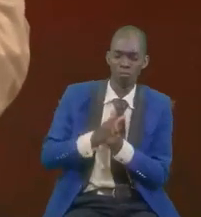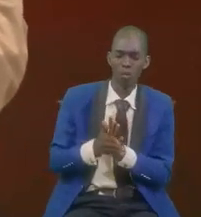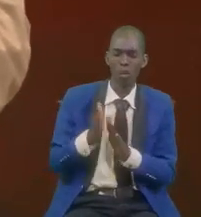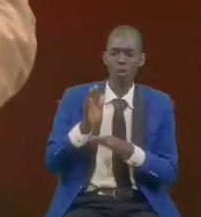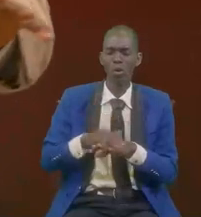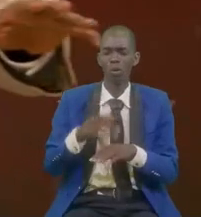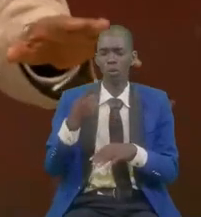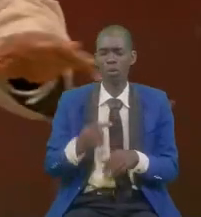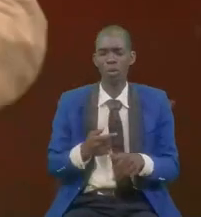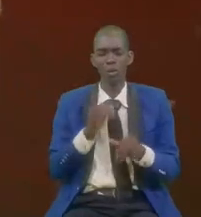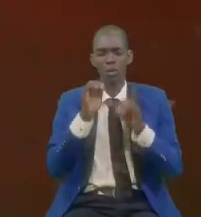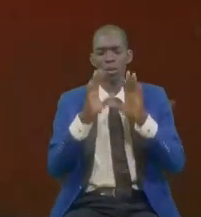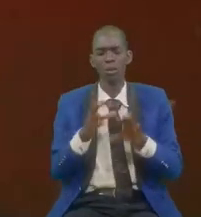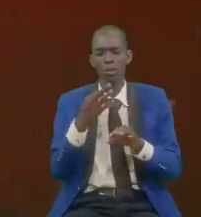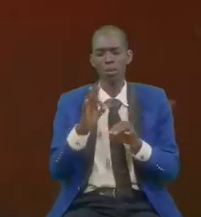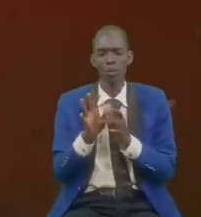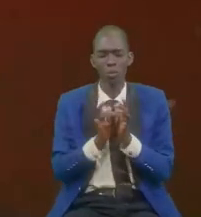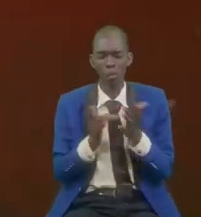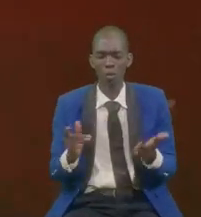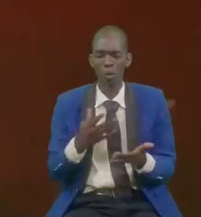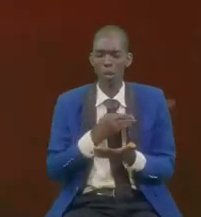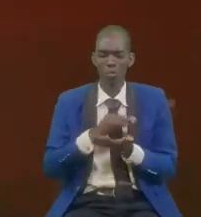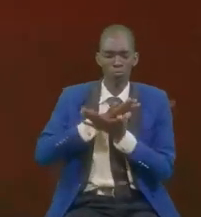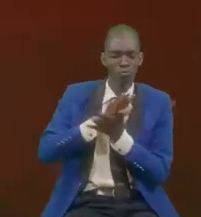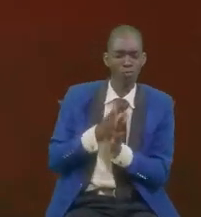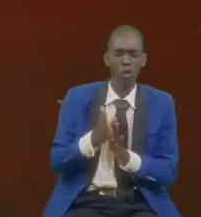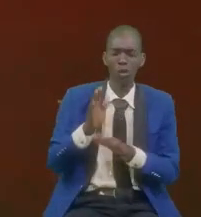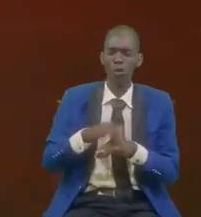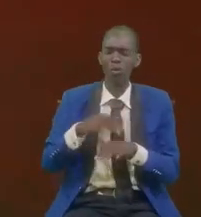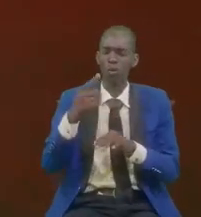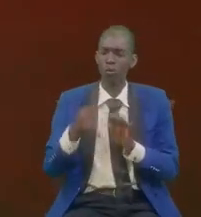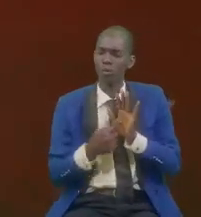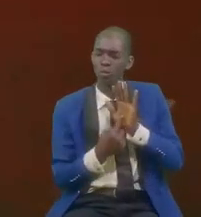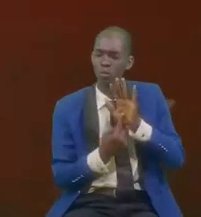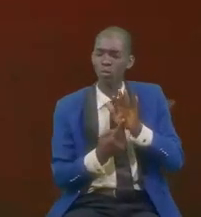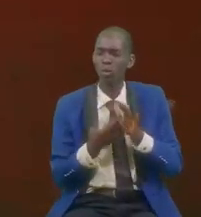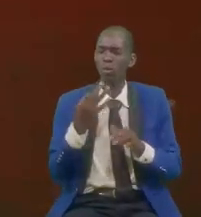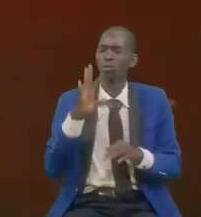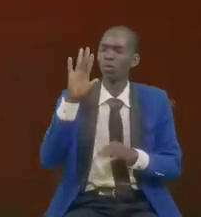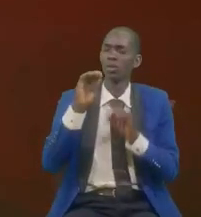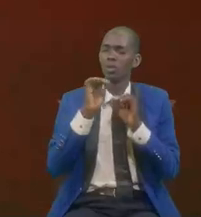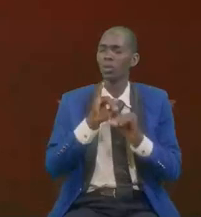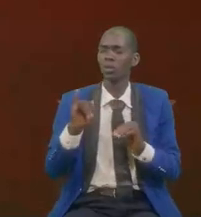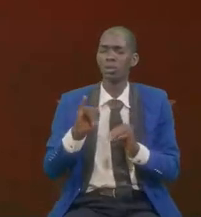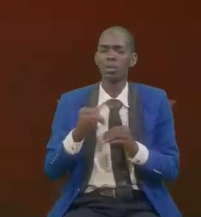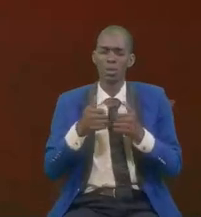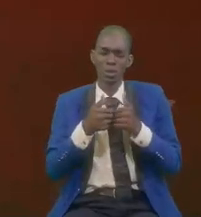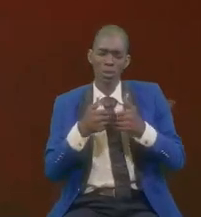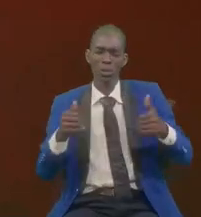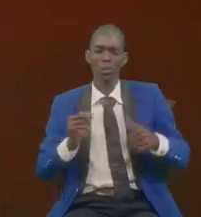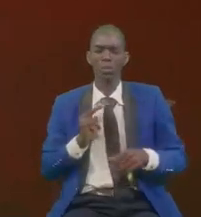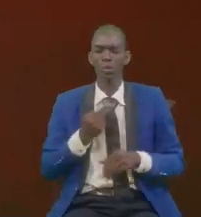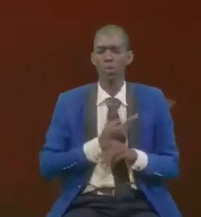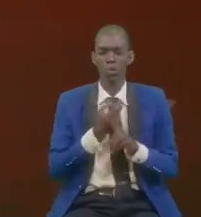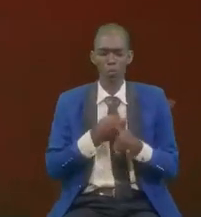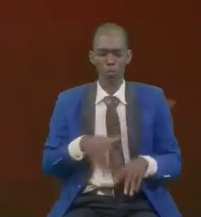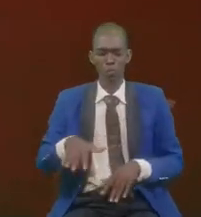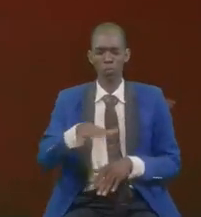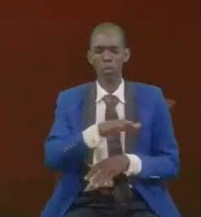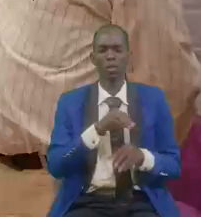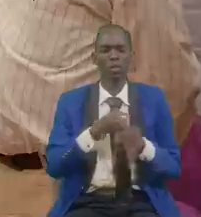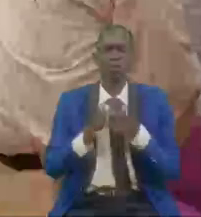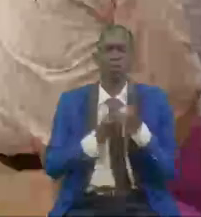les apôtres de la Bible, qui piétinent ta révélation, sépare-nous de ces gens au nom